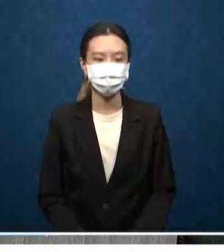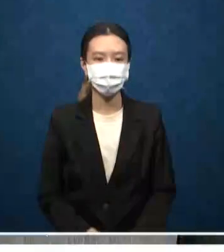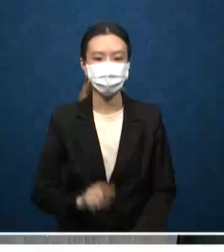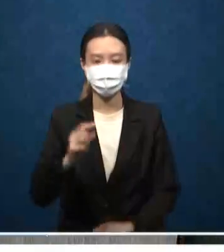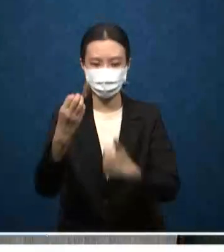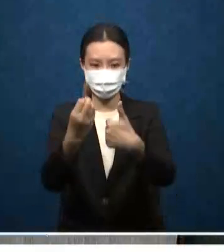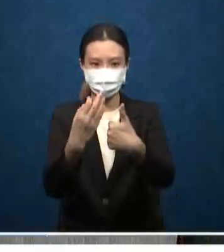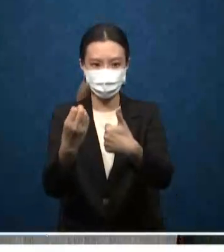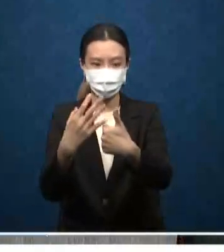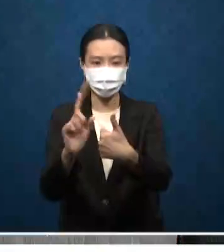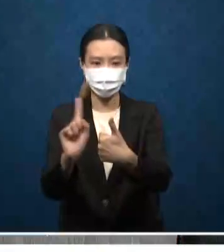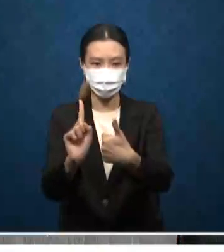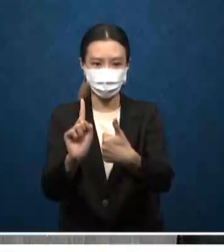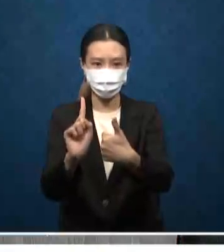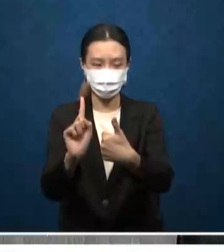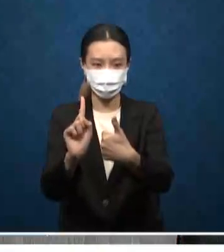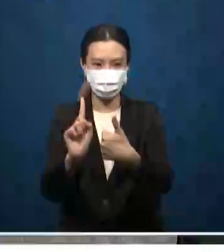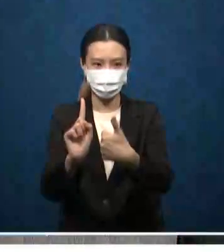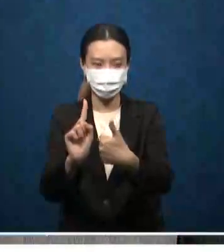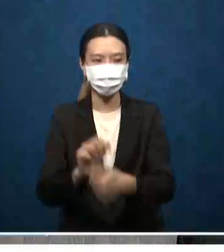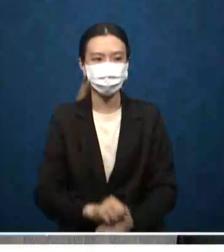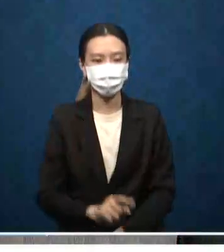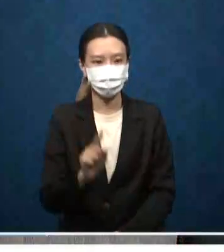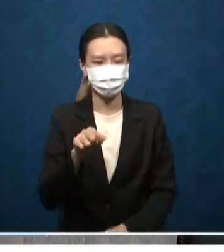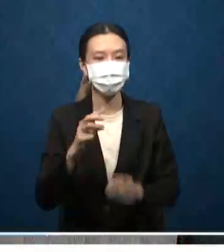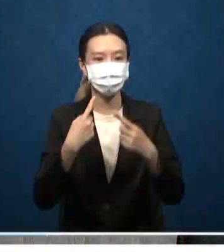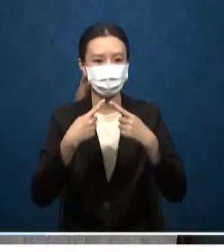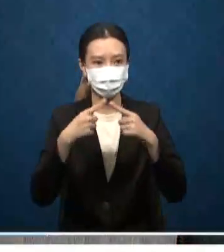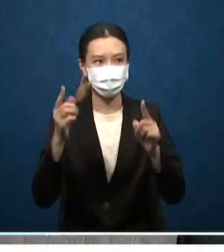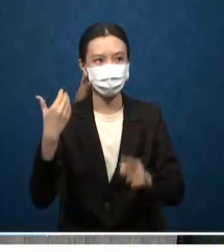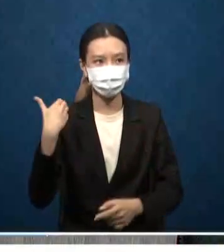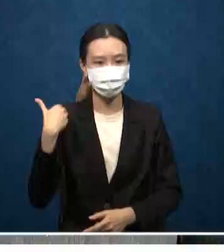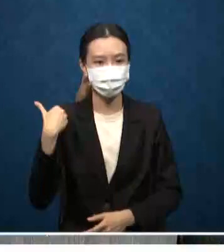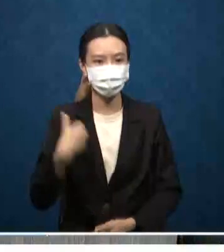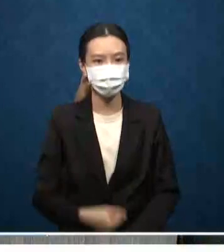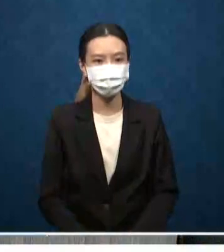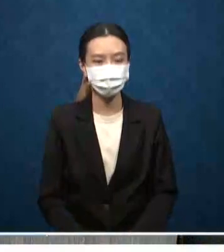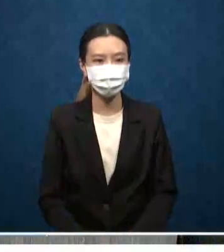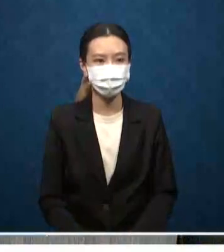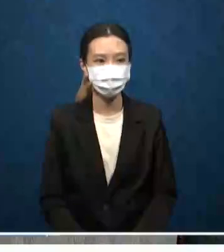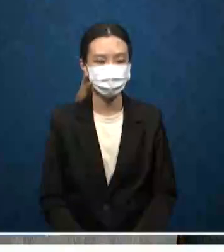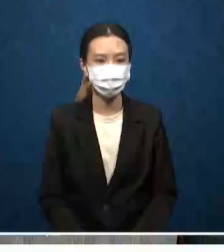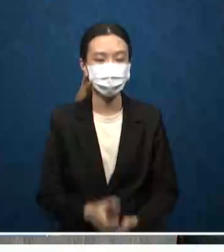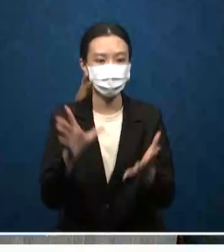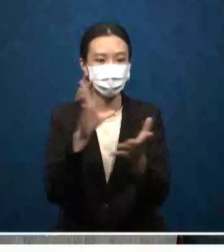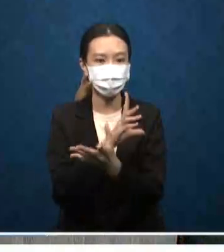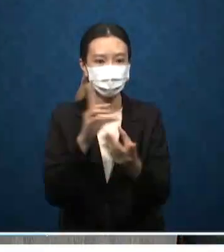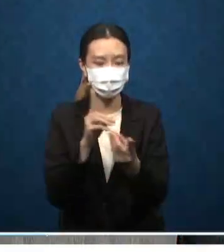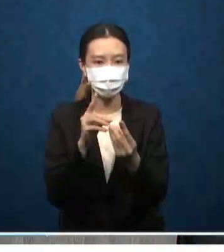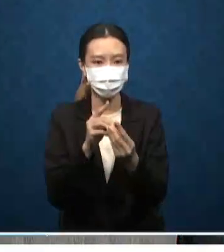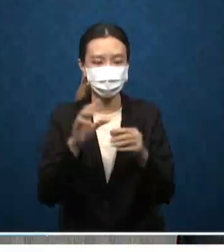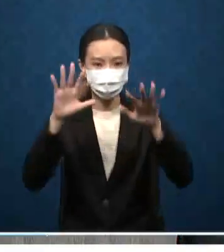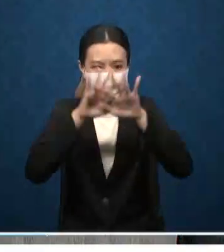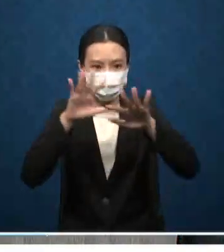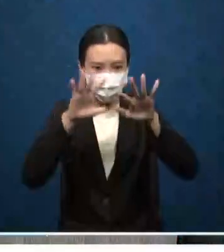เนี่ยผมคิดว่าถ้าเราไปเทียบกับมาเลเซียอาจจะต่างกันครับแม้เราจะมีวัฒนธรรมใกล้เคียงกันมาเลเซีย